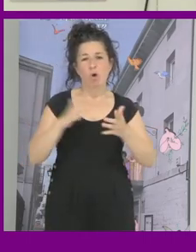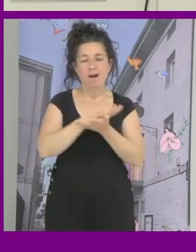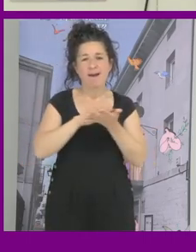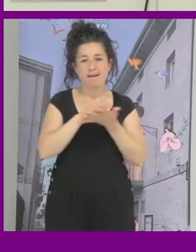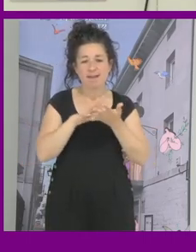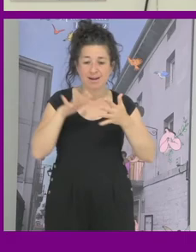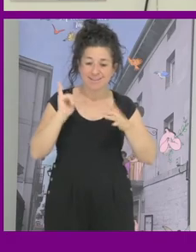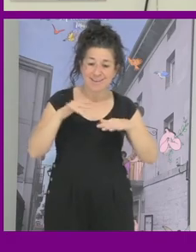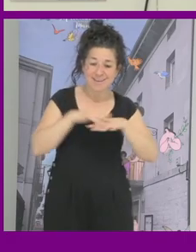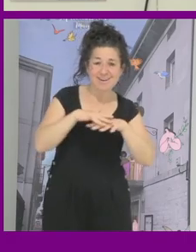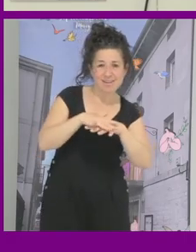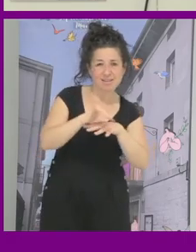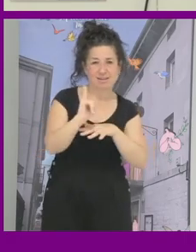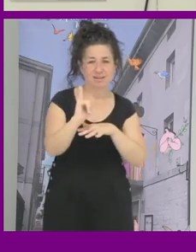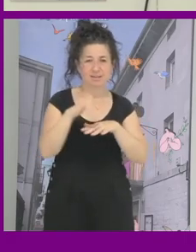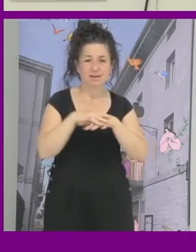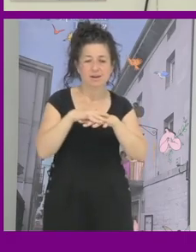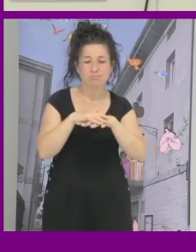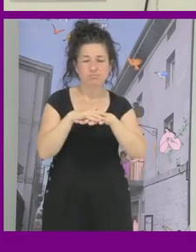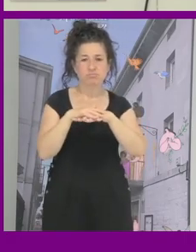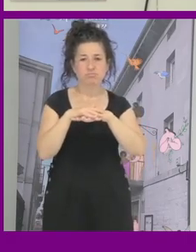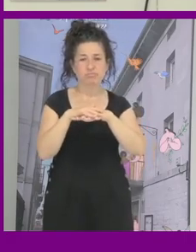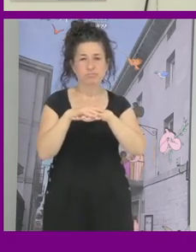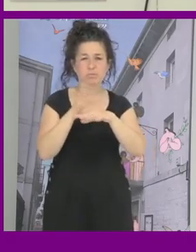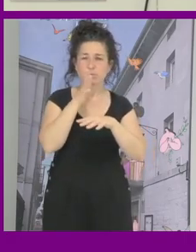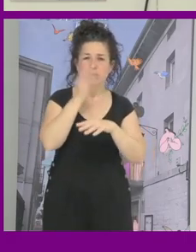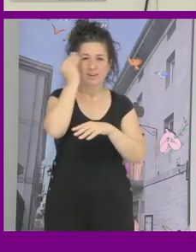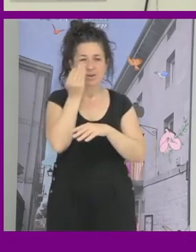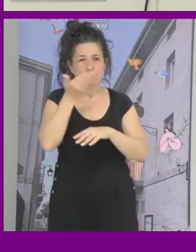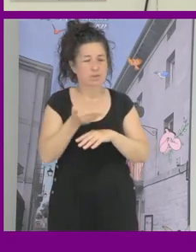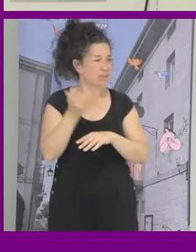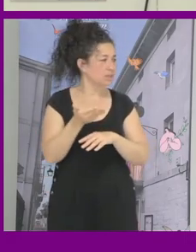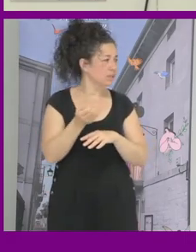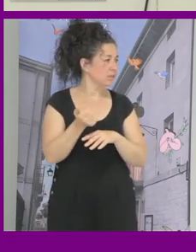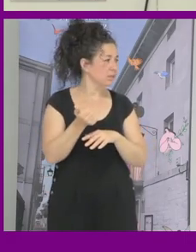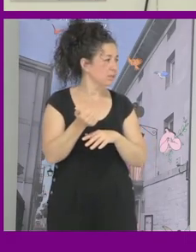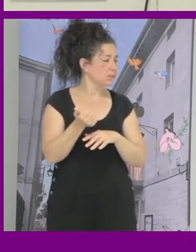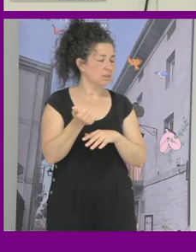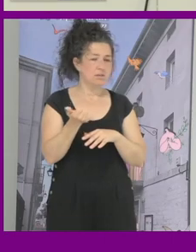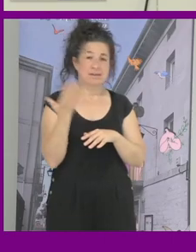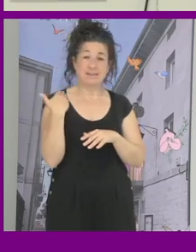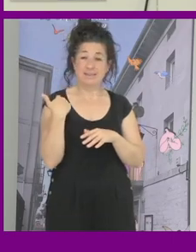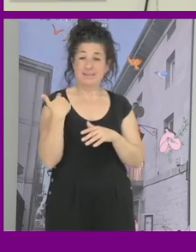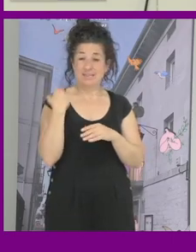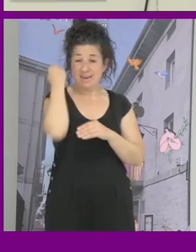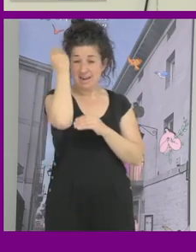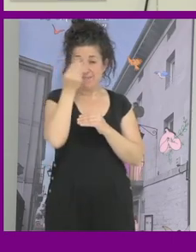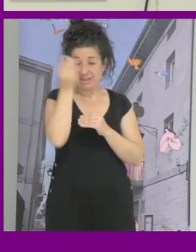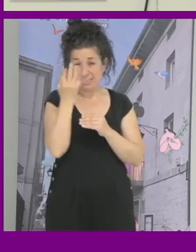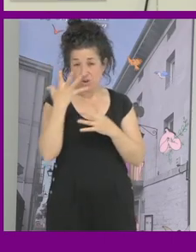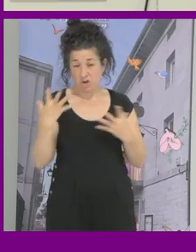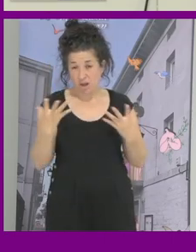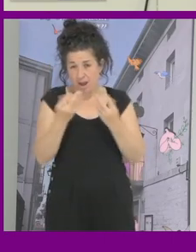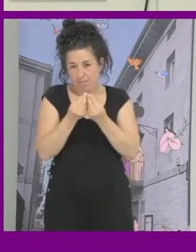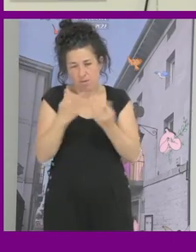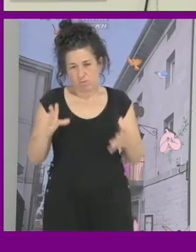dauden zareen inguruan guzti osea importante uste dute eta lehengo hausnarketa horrekin batera edo horreri